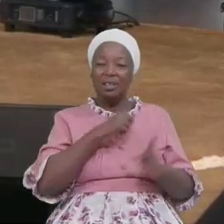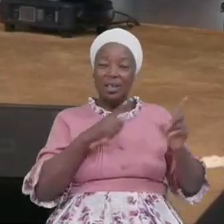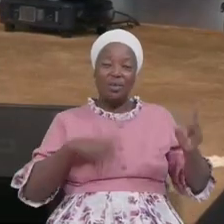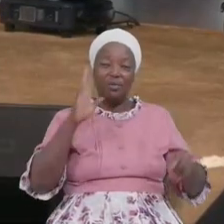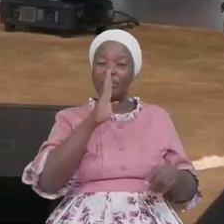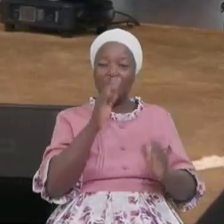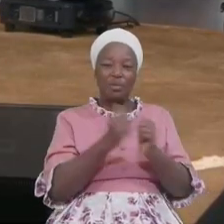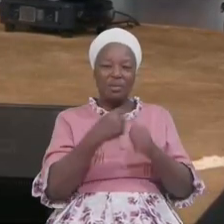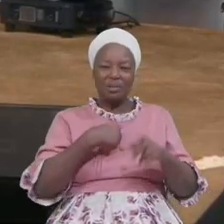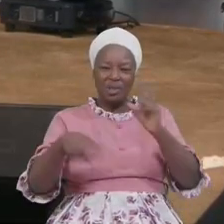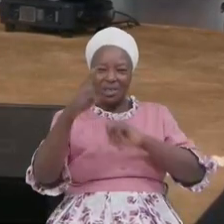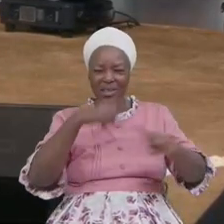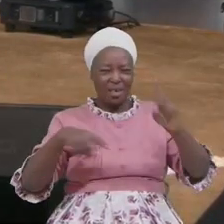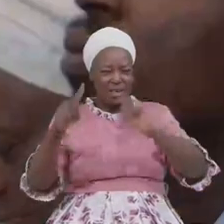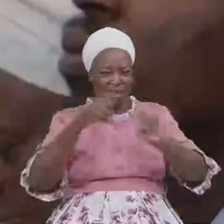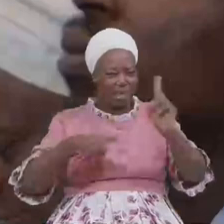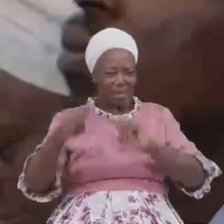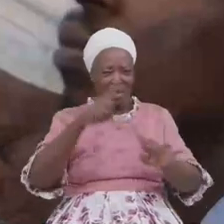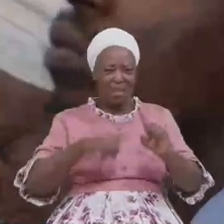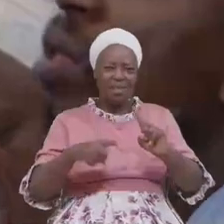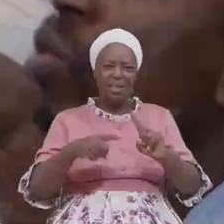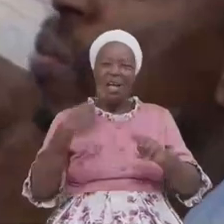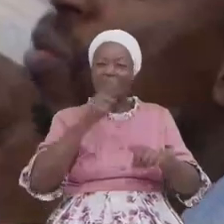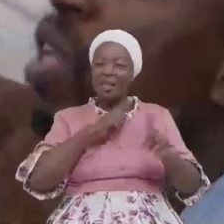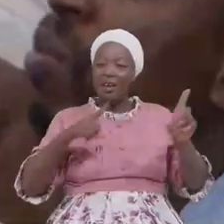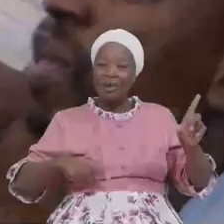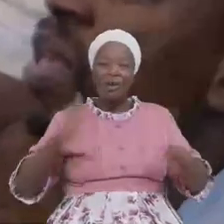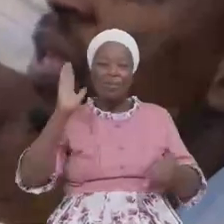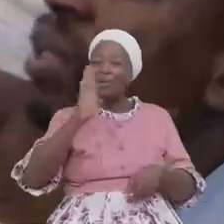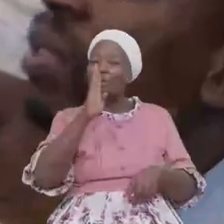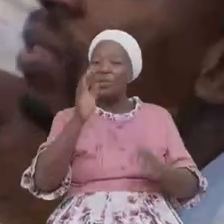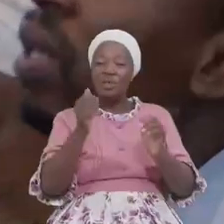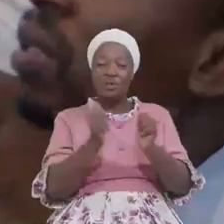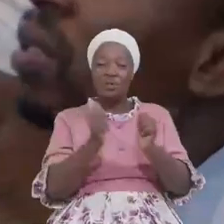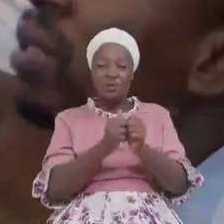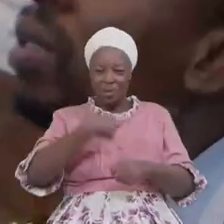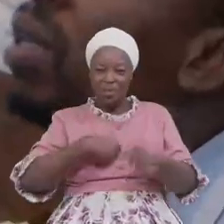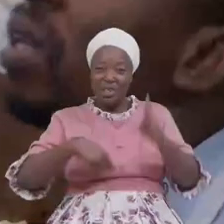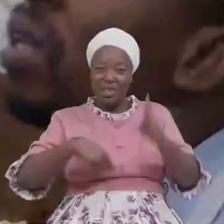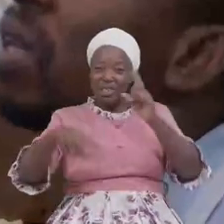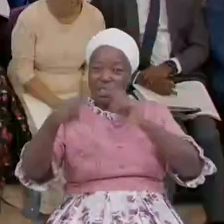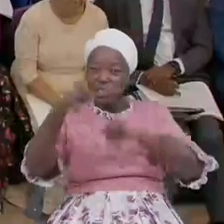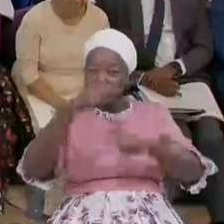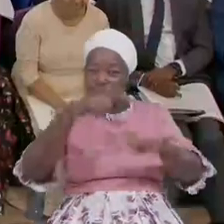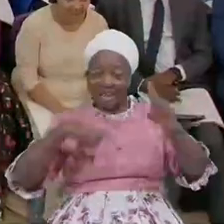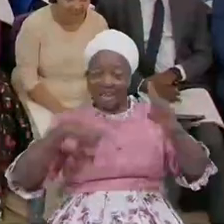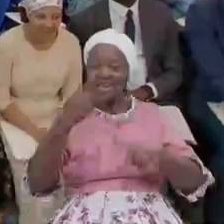J'ai dit ça pour moi, hein? Il sera avec moi. Toi, dis-le pour toi.